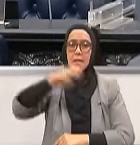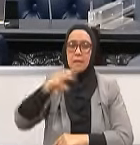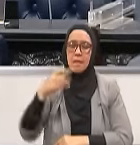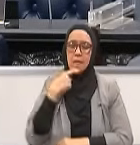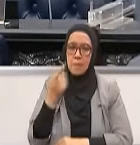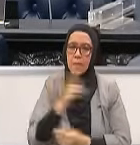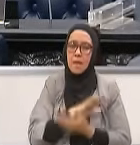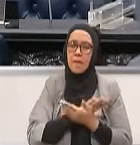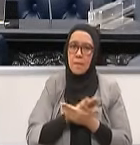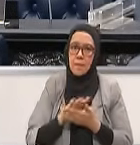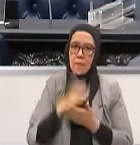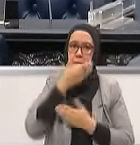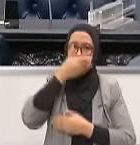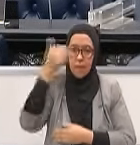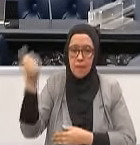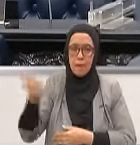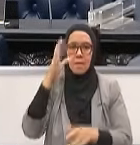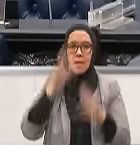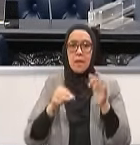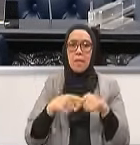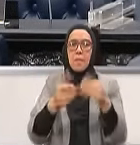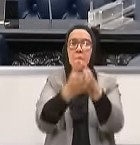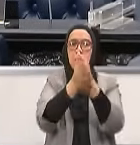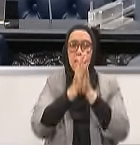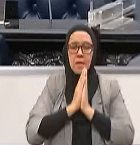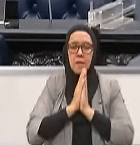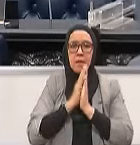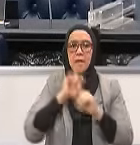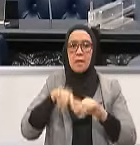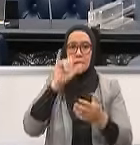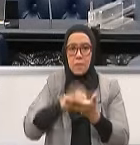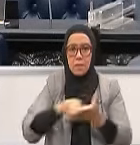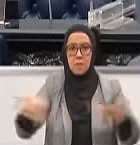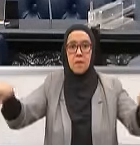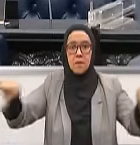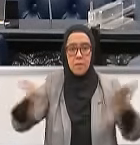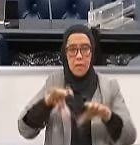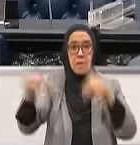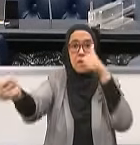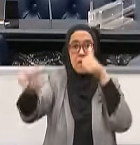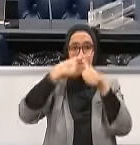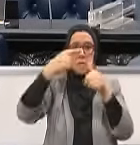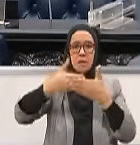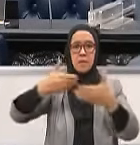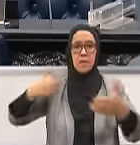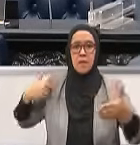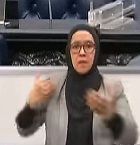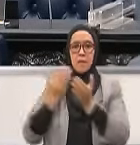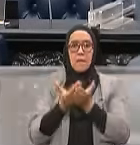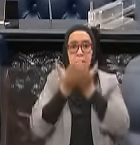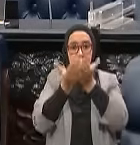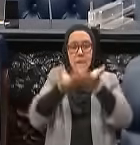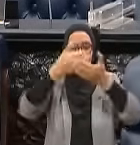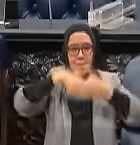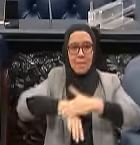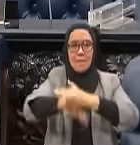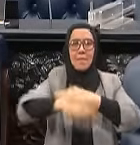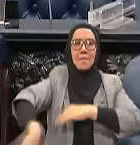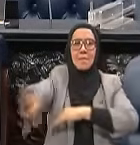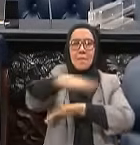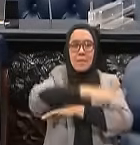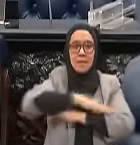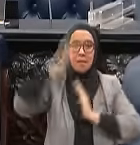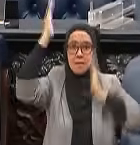permohonan di stu dibuat terlebih dahulu sebelum sebuah kapal yang memasuki perairan Desa ini soal kedaulatan